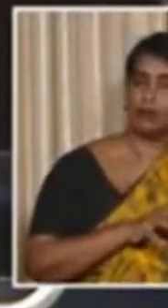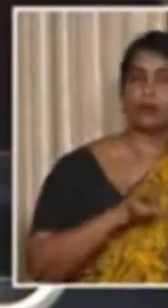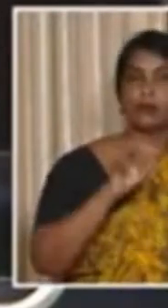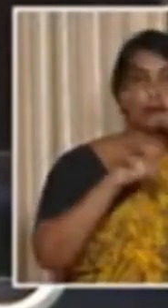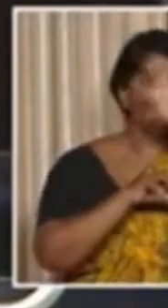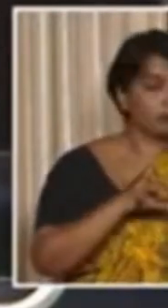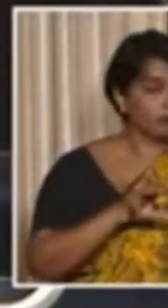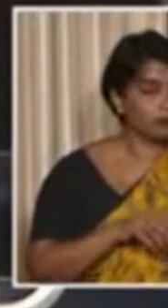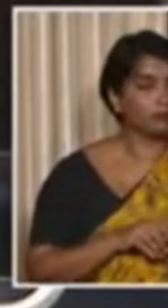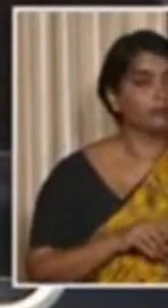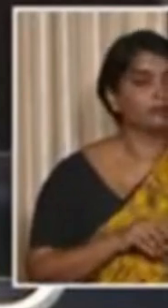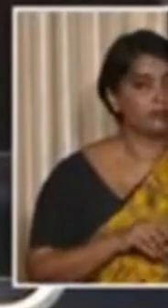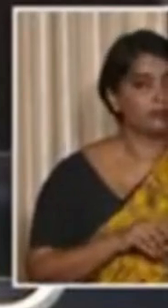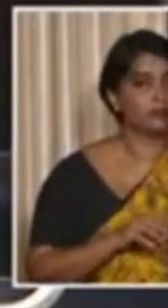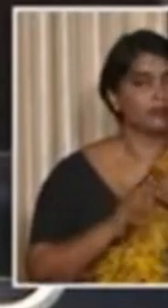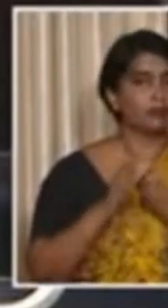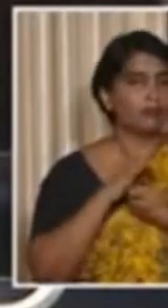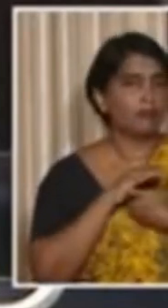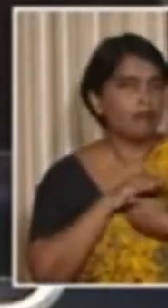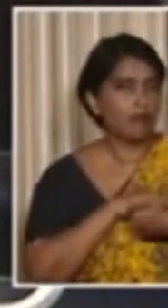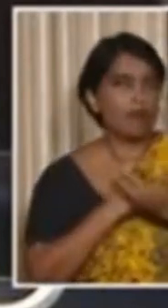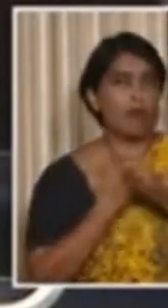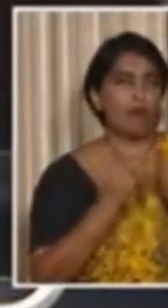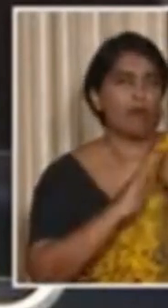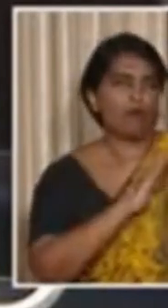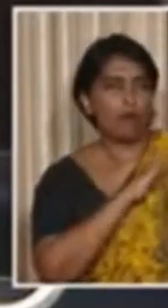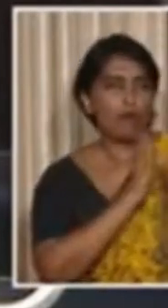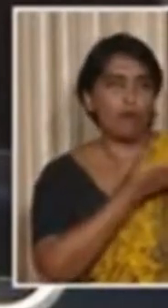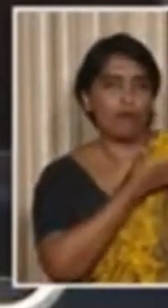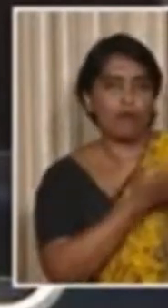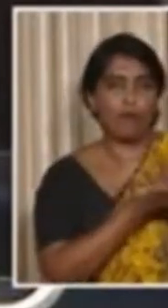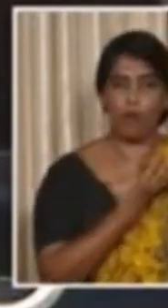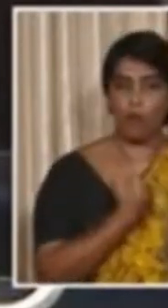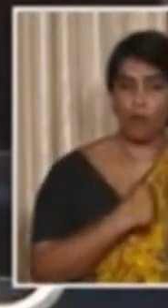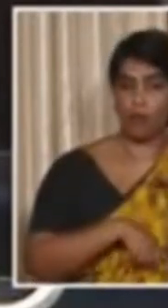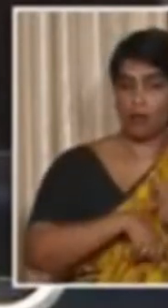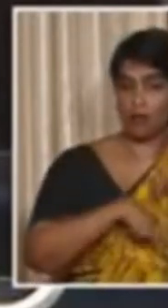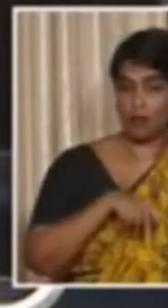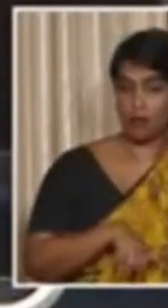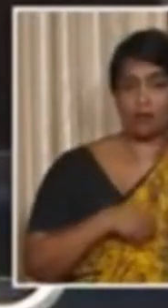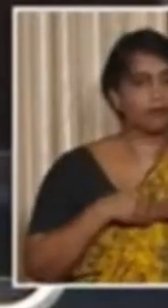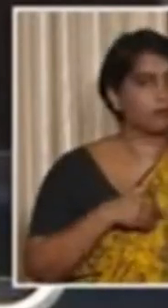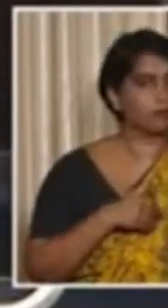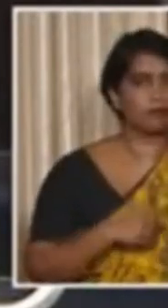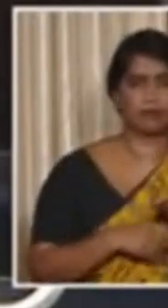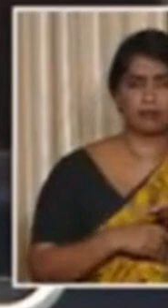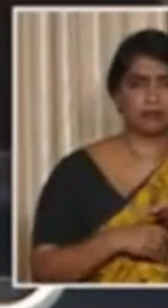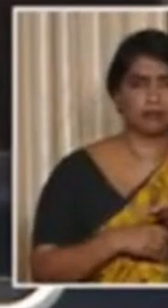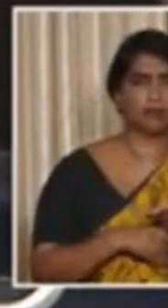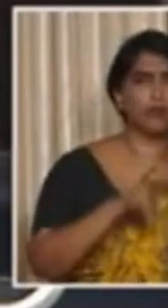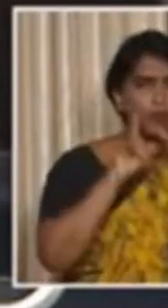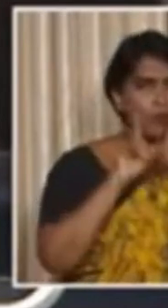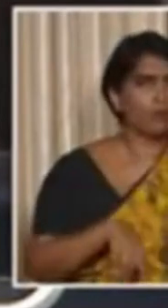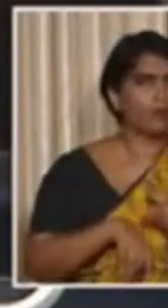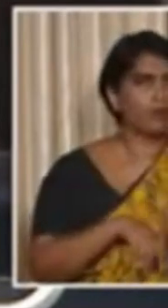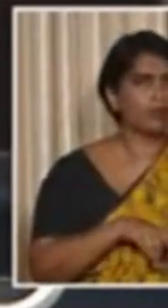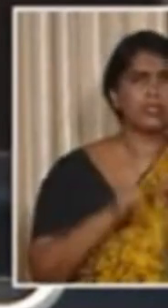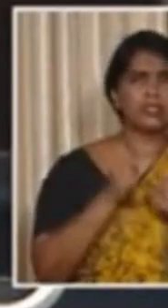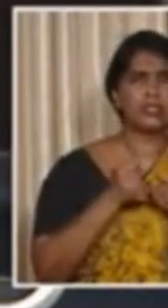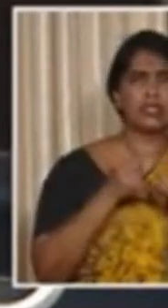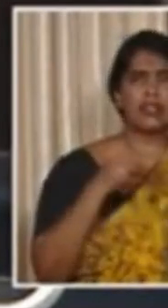அந்த ஆதரவை பெற்றுக்கொண்டு சாப்பிட்டு கொண்டு வயிறை வளர்த்து கொண்டு இருக்கின்ற சரத் வீரசேகர் அவர்கள் எந்த